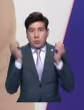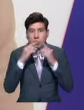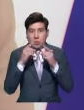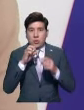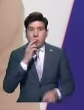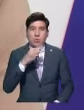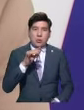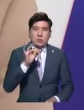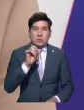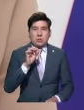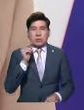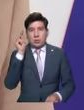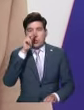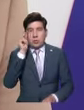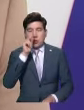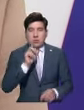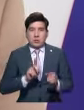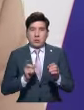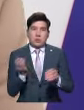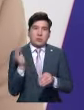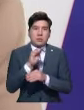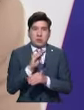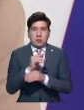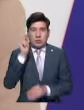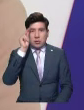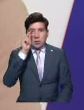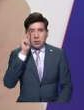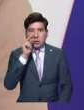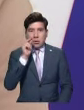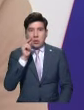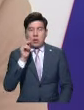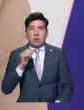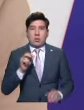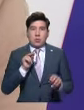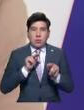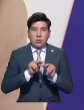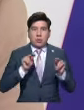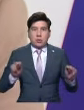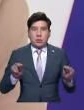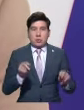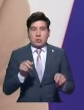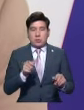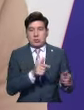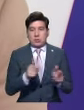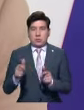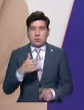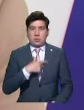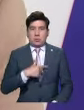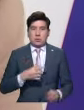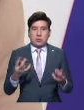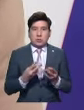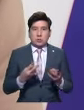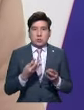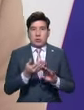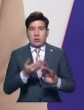деген сабақтарды сол қосымша оқу үшін біздің мұғалімдеріміз өздері дайын болу керек қой. Сондықтан былтыр